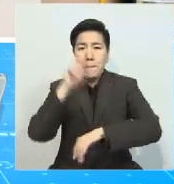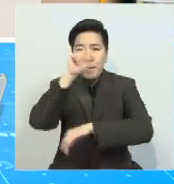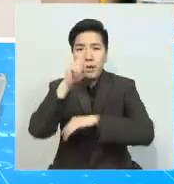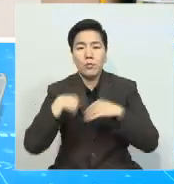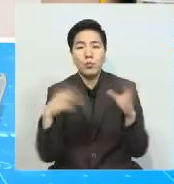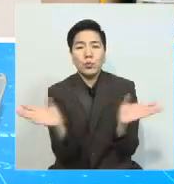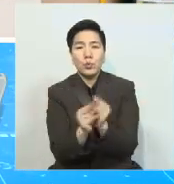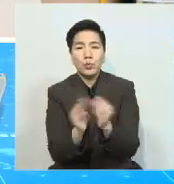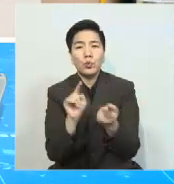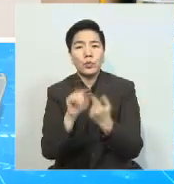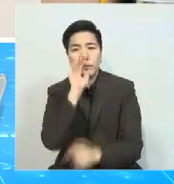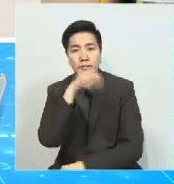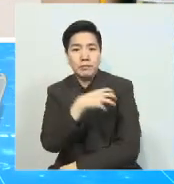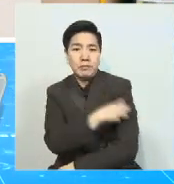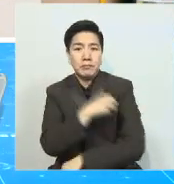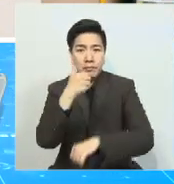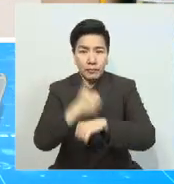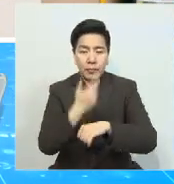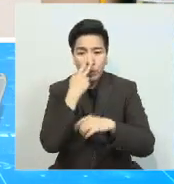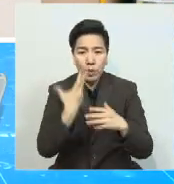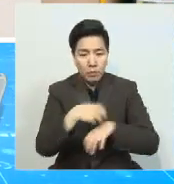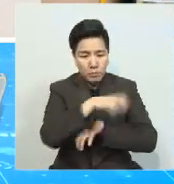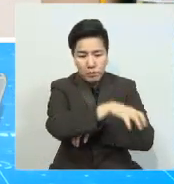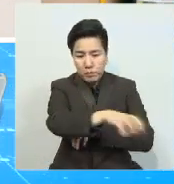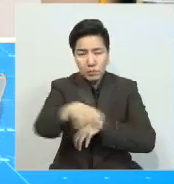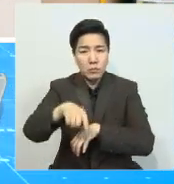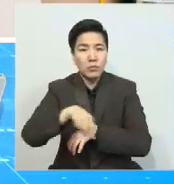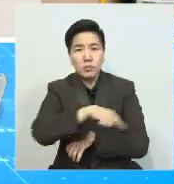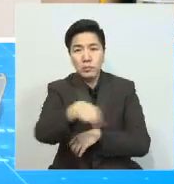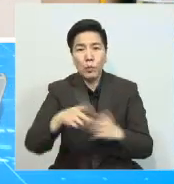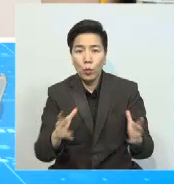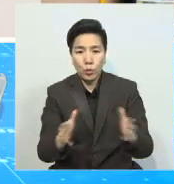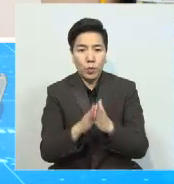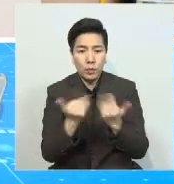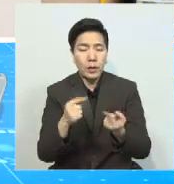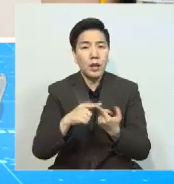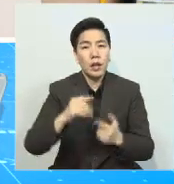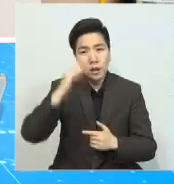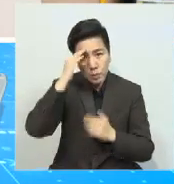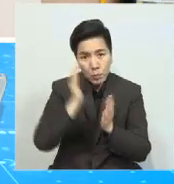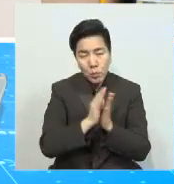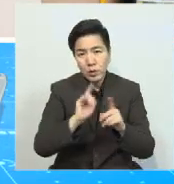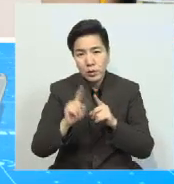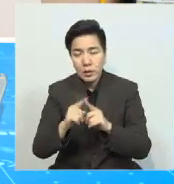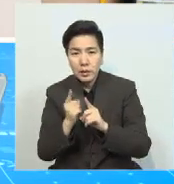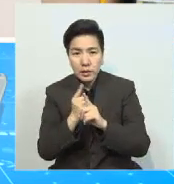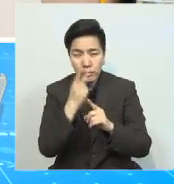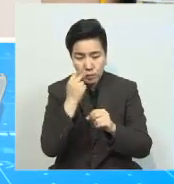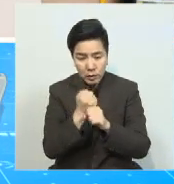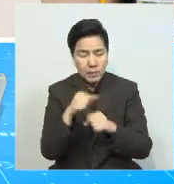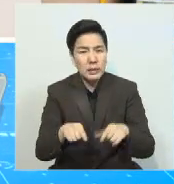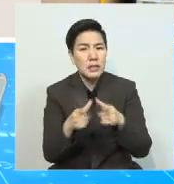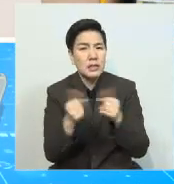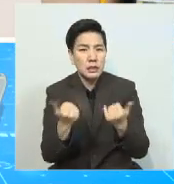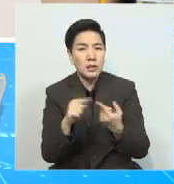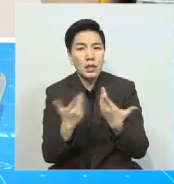กับทางท่านผู้ว่ากทม.นะครับรวมกับหน่วยงานอื่นๆอย่างเช่นบก.จร.ตำรวจเองก็จะต้องเข้มงวดในเรื่อง